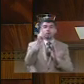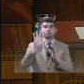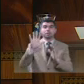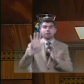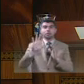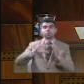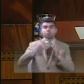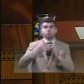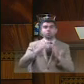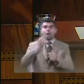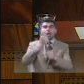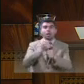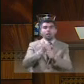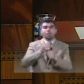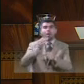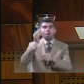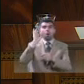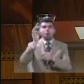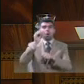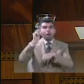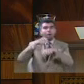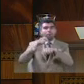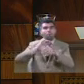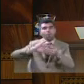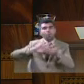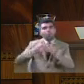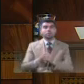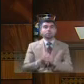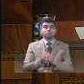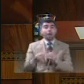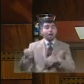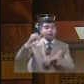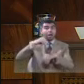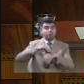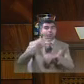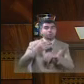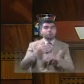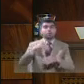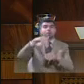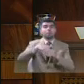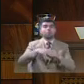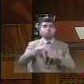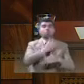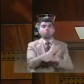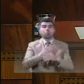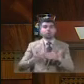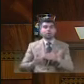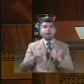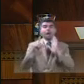بالغرف المهنية، وفي إطار قراءة ثانية أحيل من مجلس المستشارين مشروع قانون